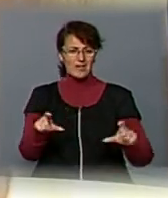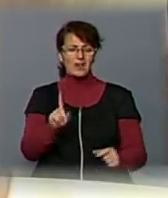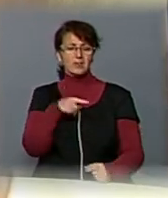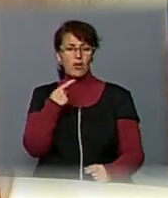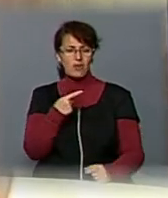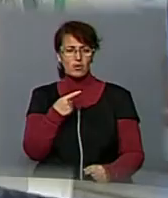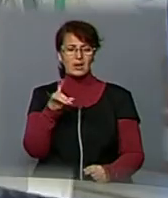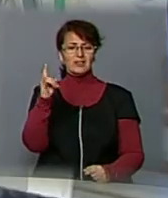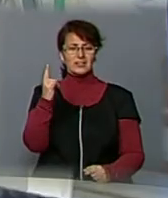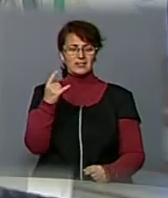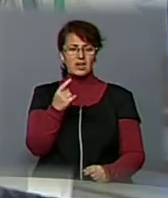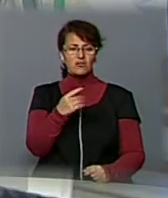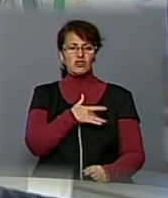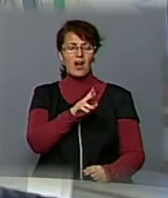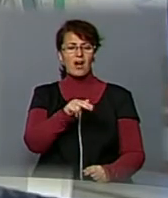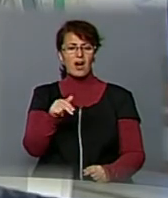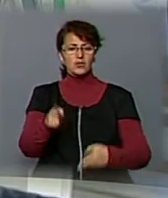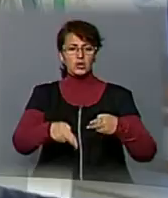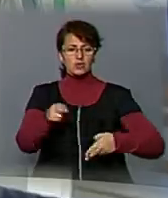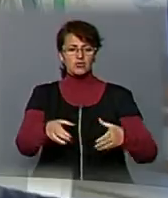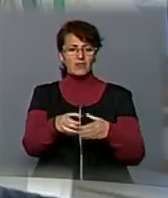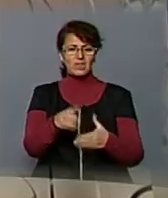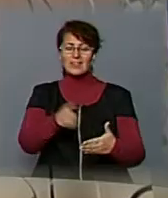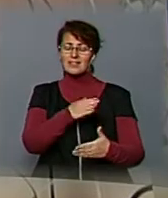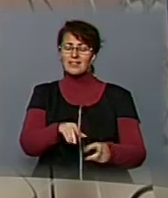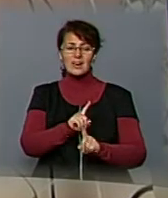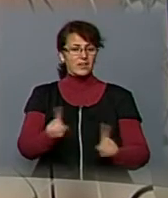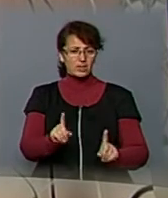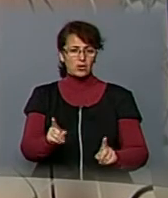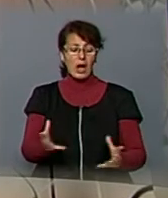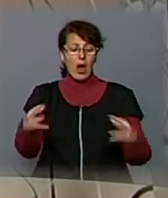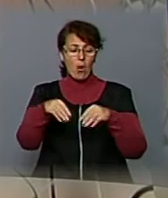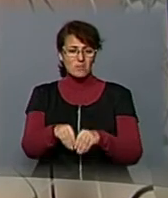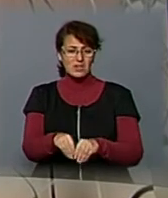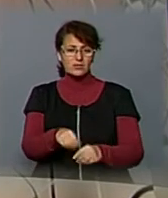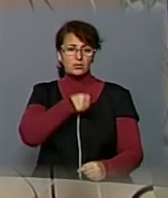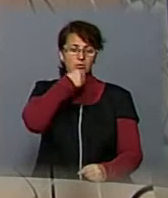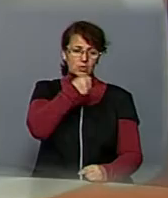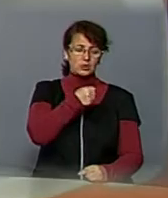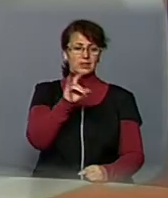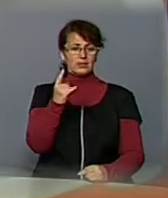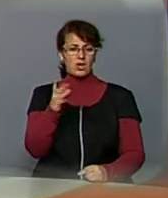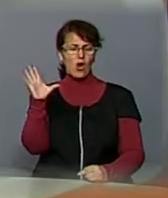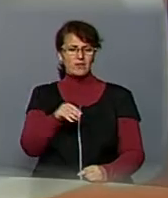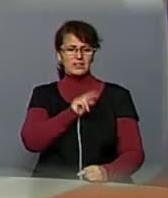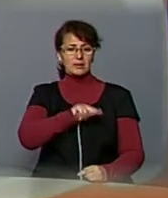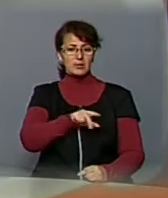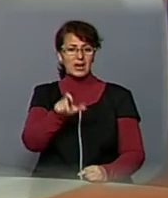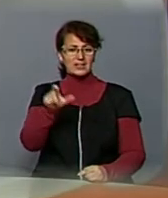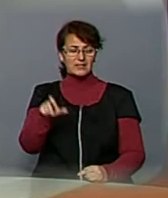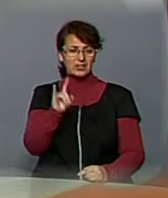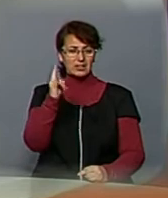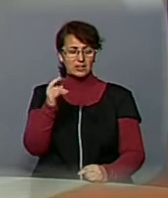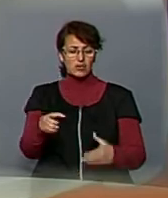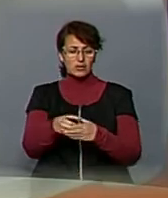каже, дитяче кардіохірургічне відділення не ліквідовують, а об'єднують з дорослим. Увесь медперсонал дитячого відділення